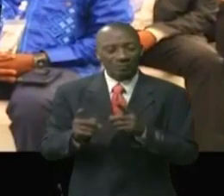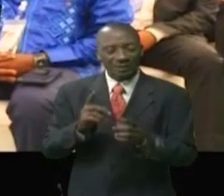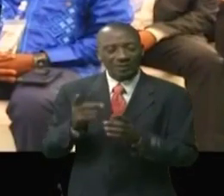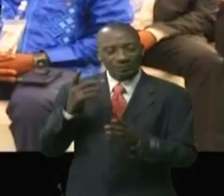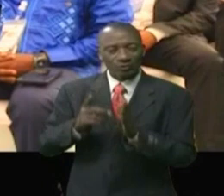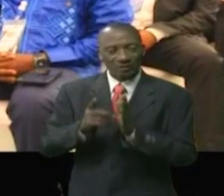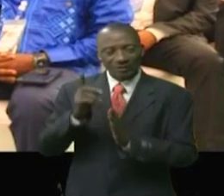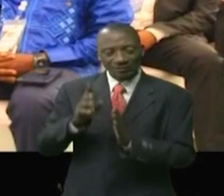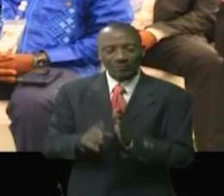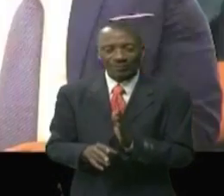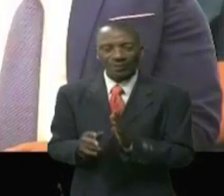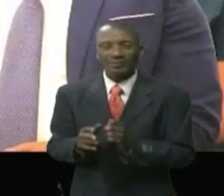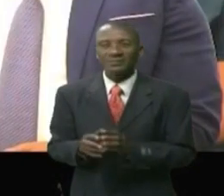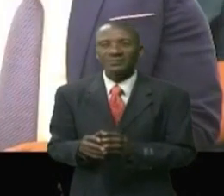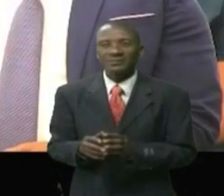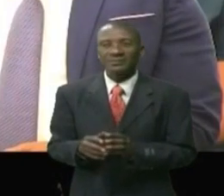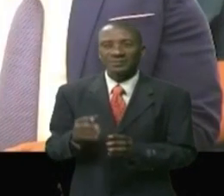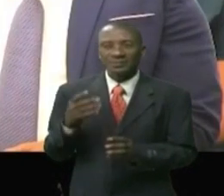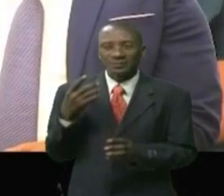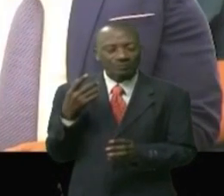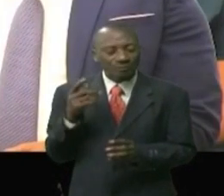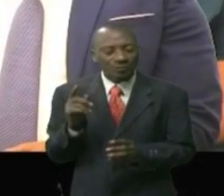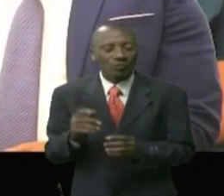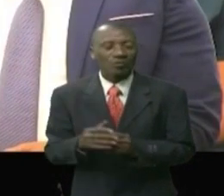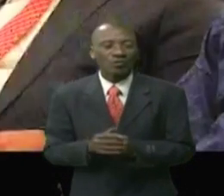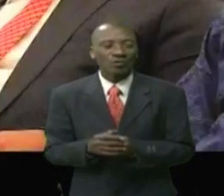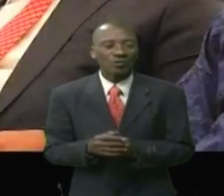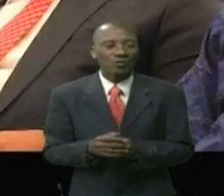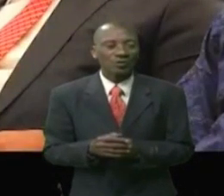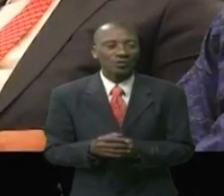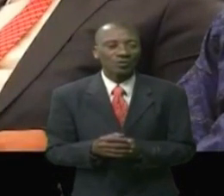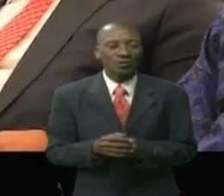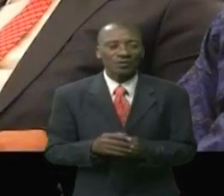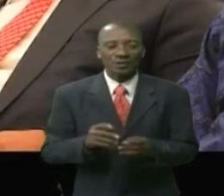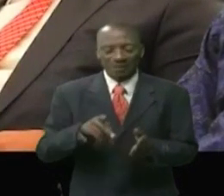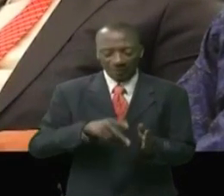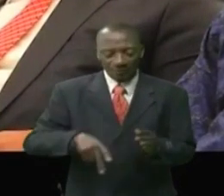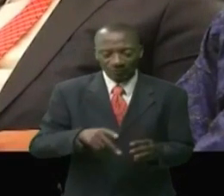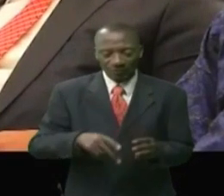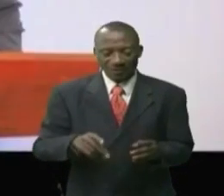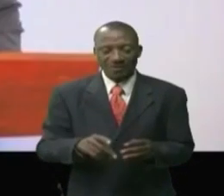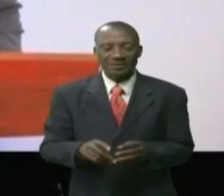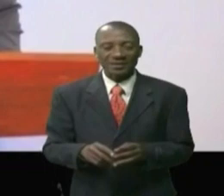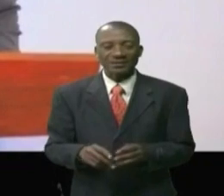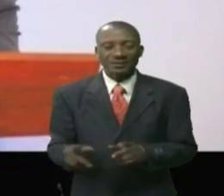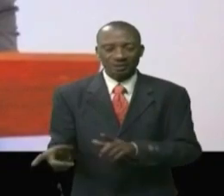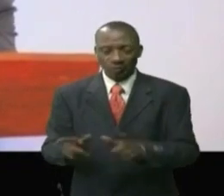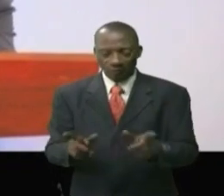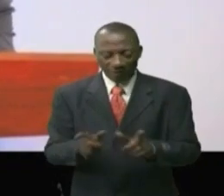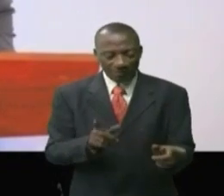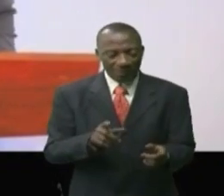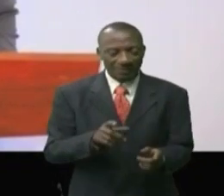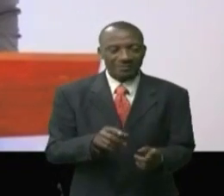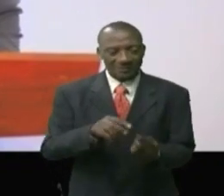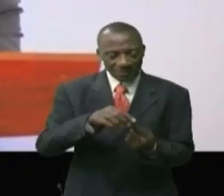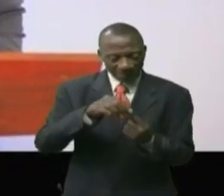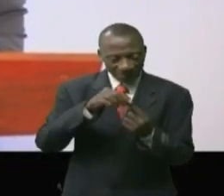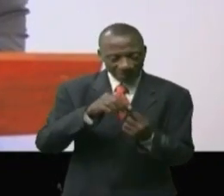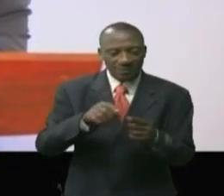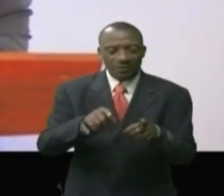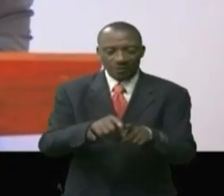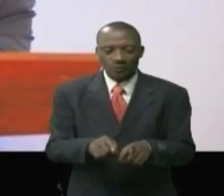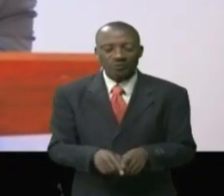Z qui se tient à colisi dans la province du lalaba organise plusieurs panels qui a également connu la